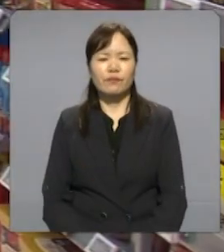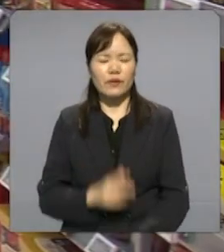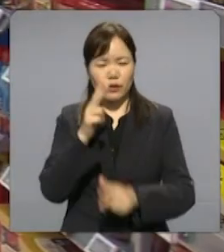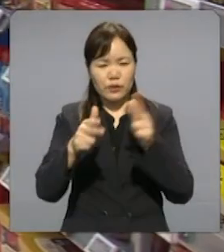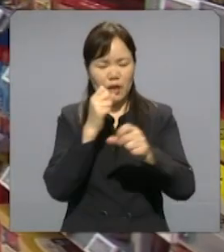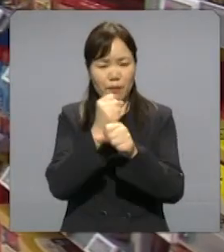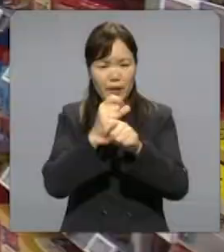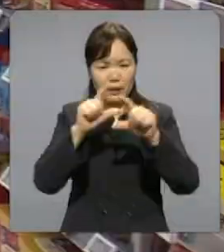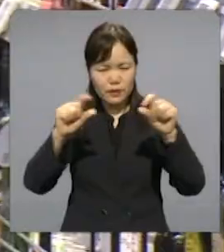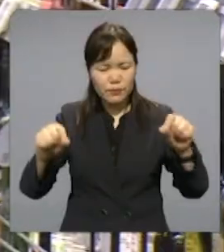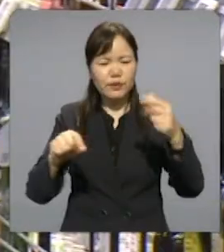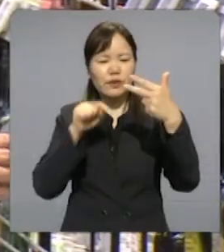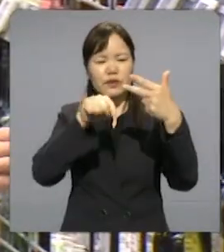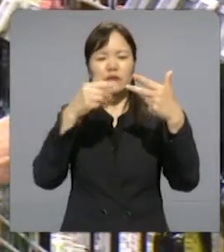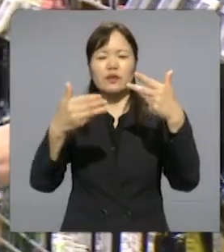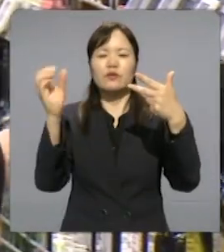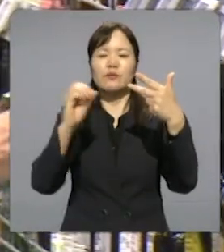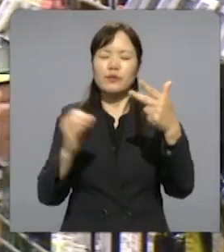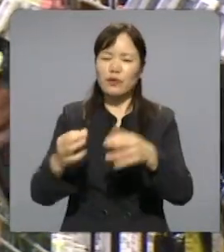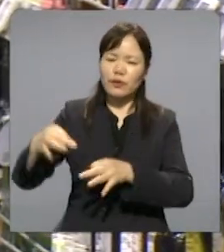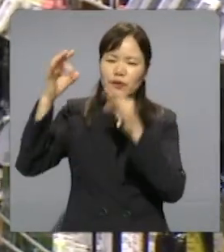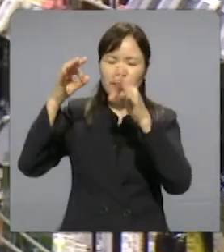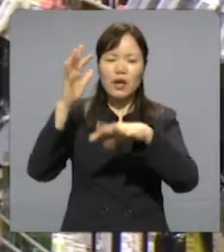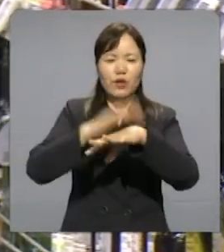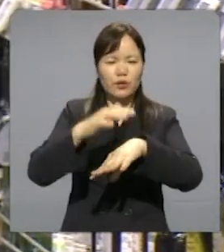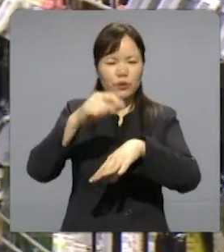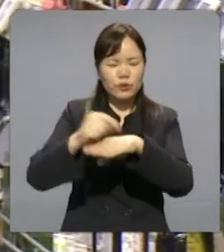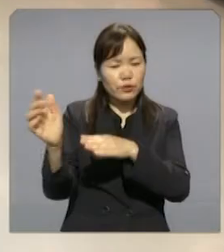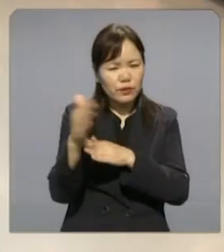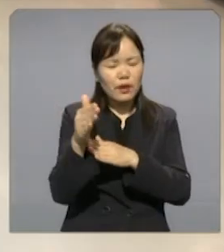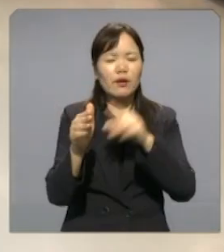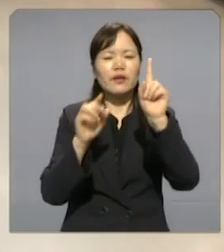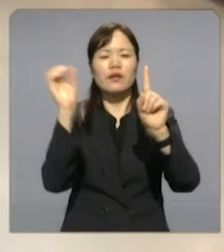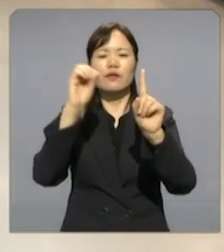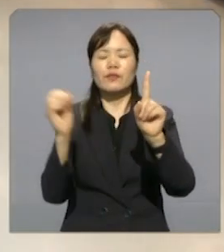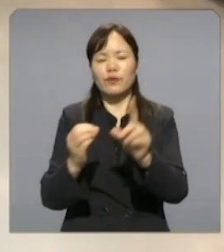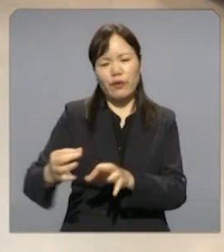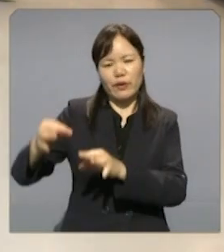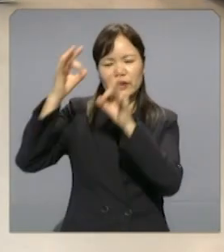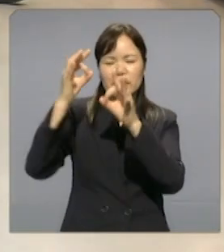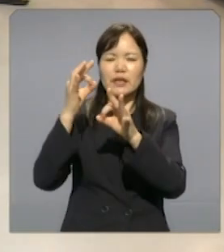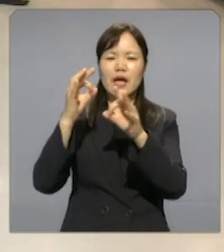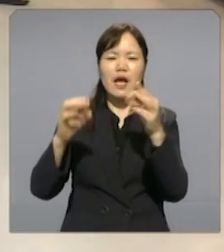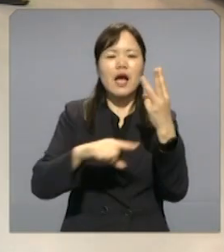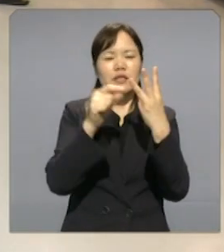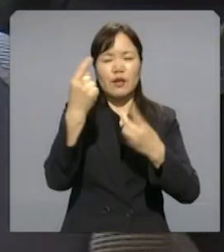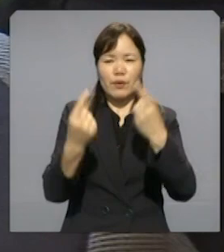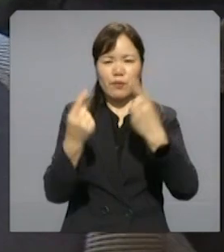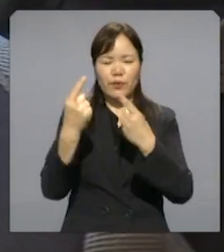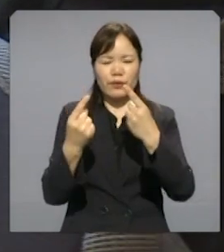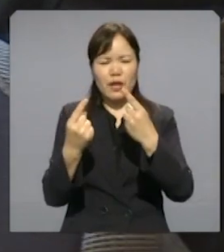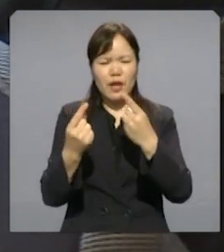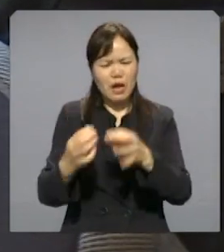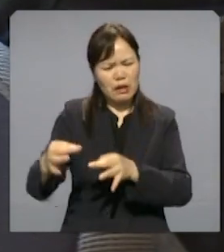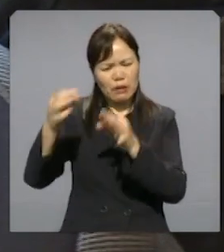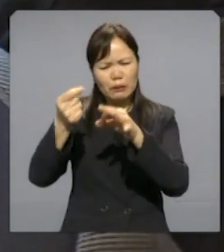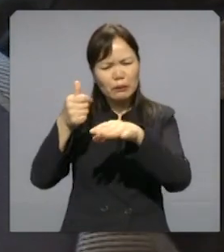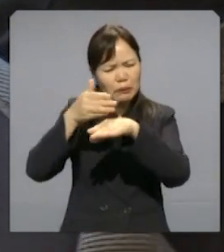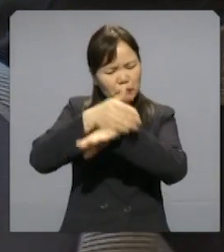가공식품도 7.9% 올랐고 농축수산물도 1% 올라 지난달보다 상승률이